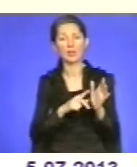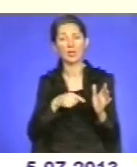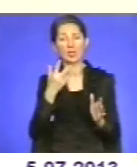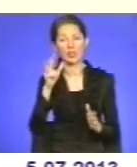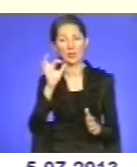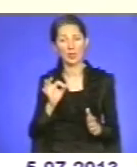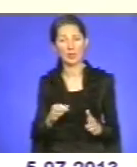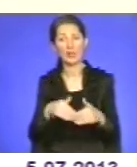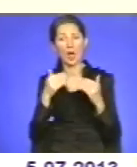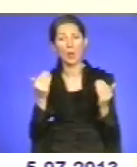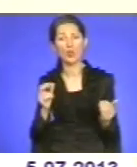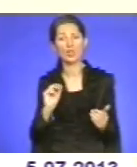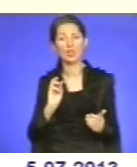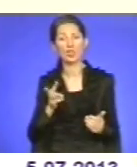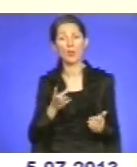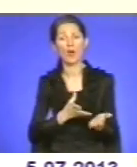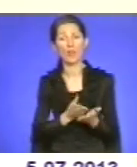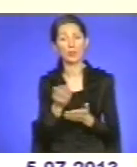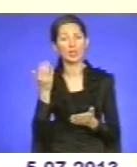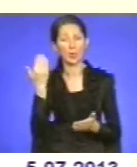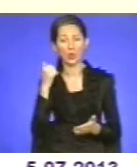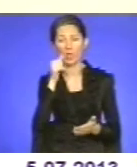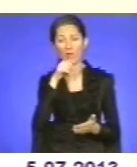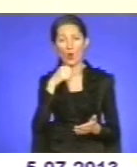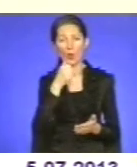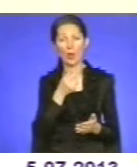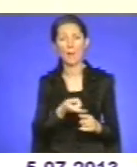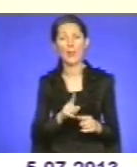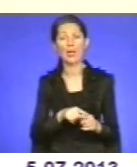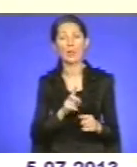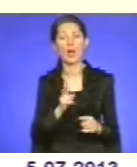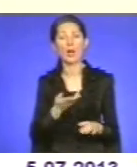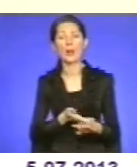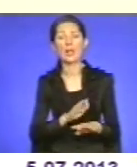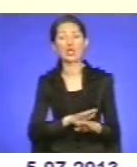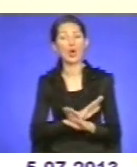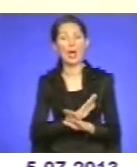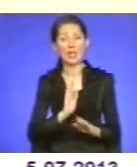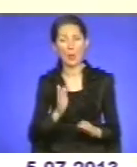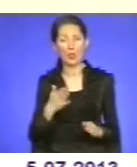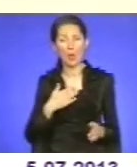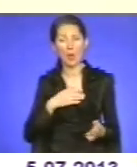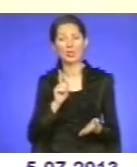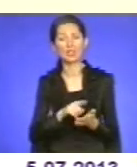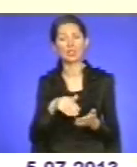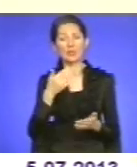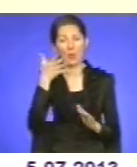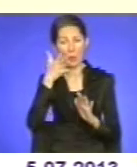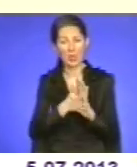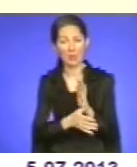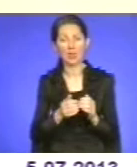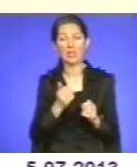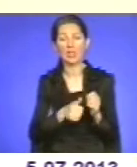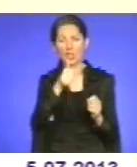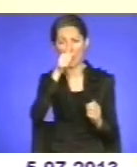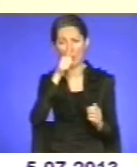18,3% більше, ніж виплати минулого року. Тому, як би тяжко не було, але ми повинні з вами розуміти, що